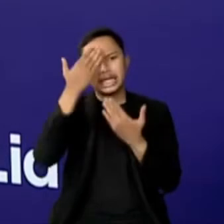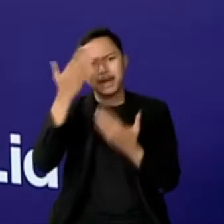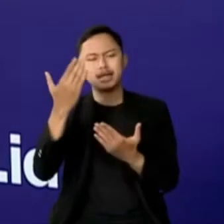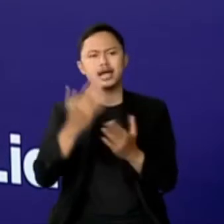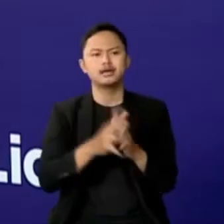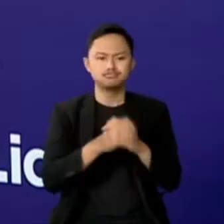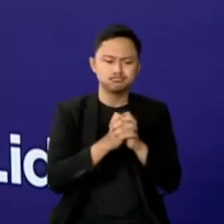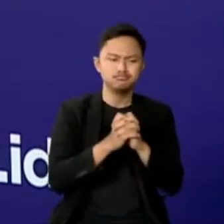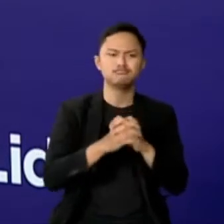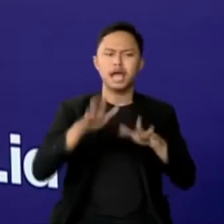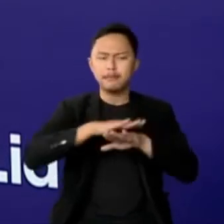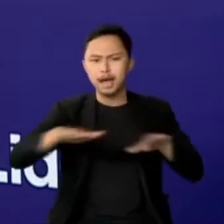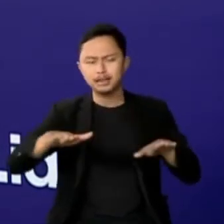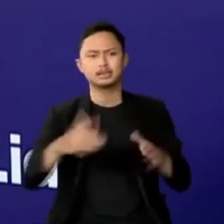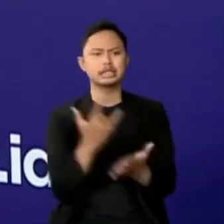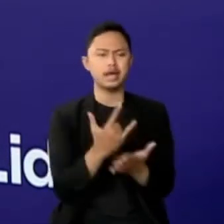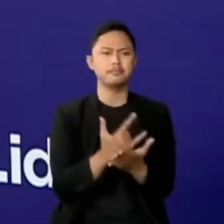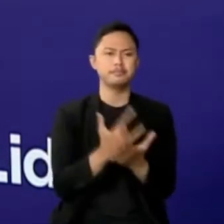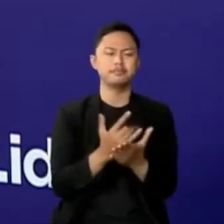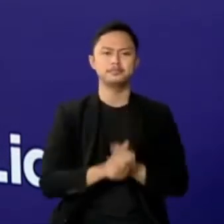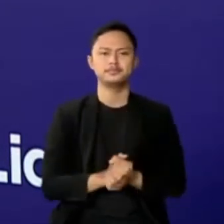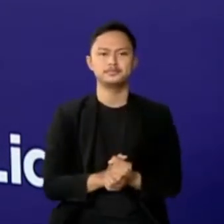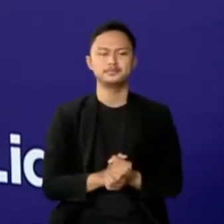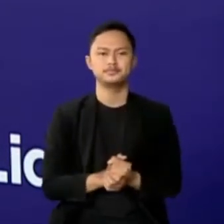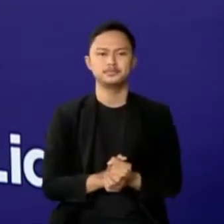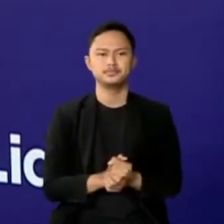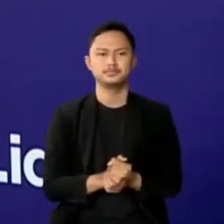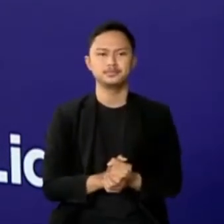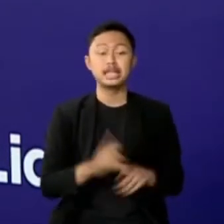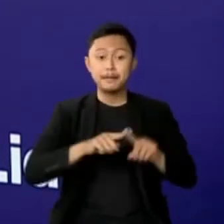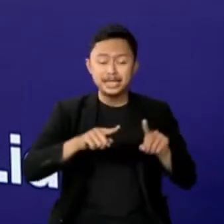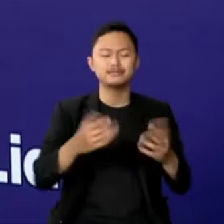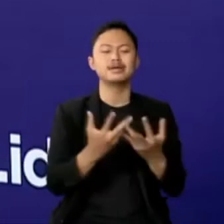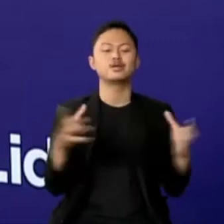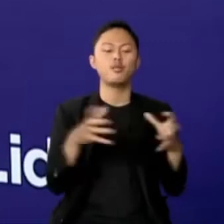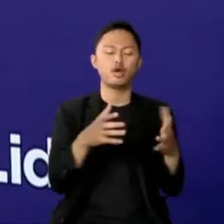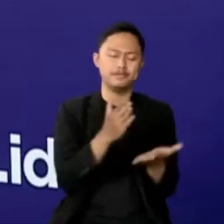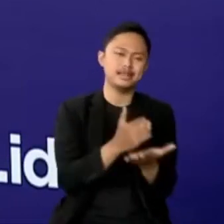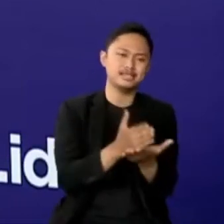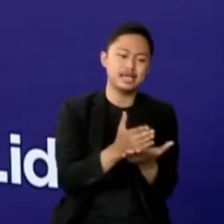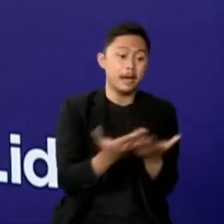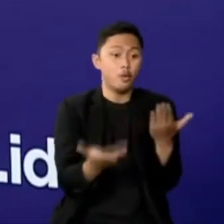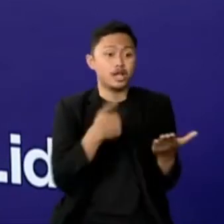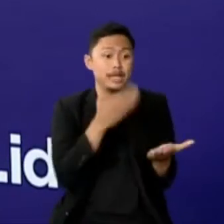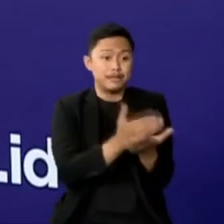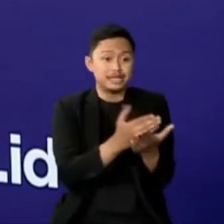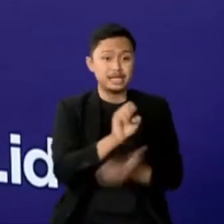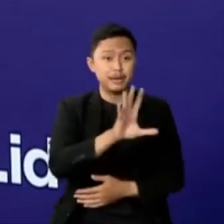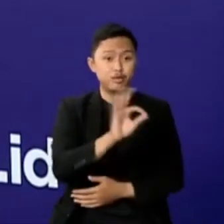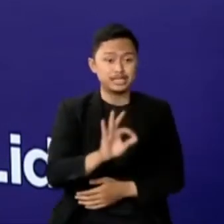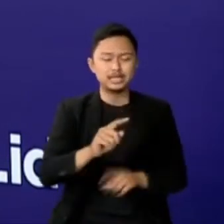sederhana bersahaja damai khusuk dan dibatasi sekalipun kami sudah membatasi sampai